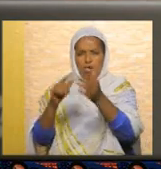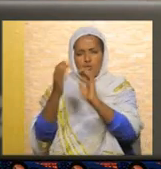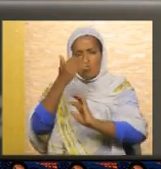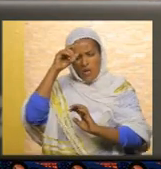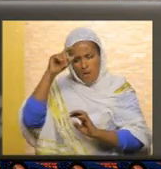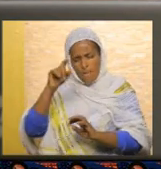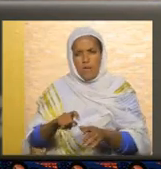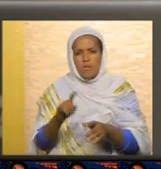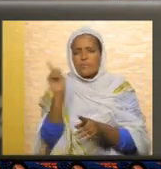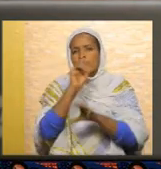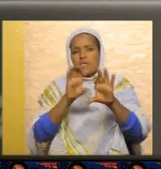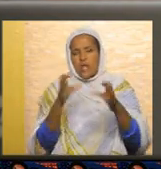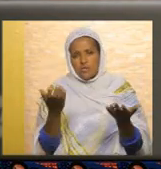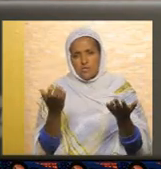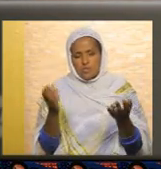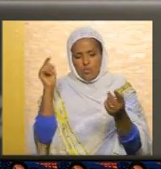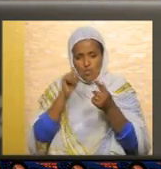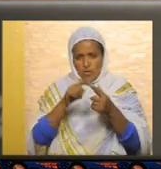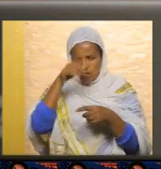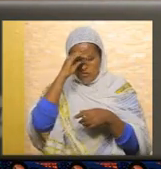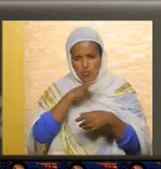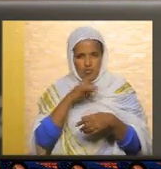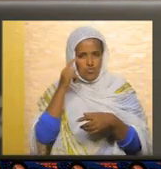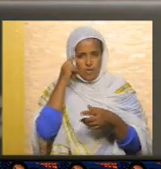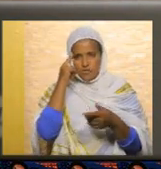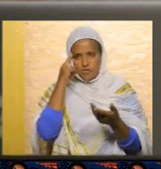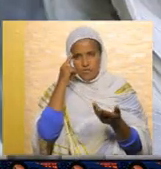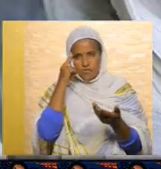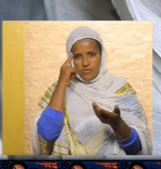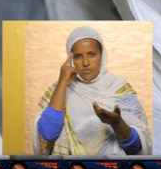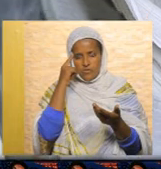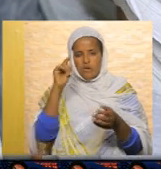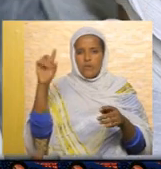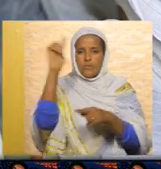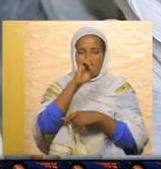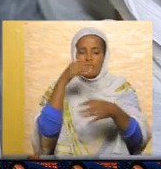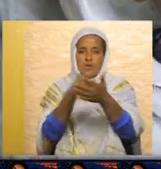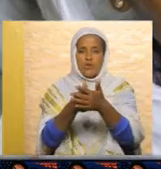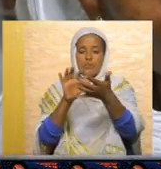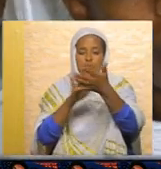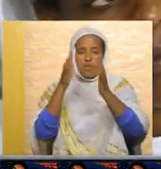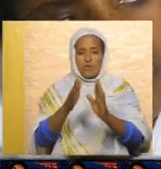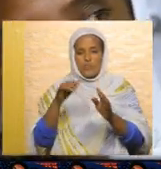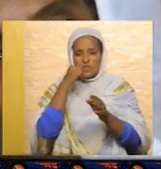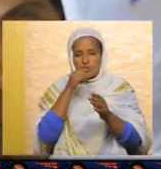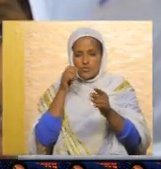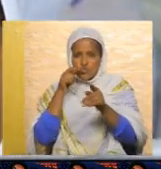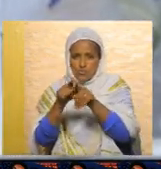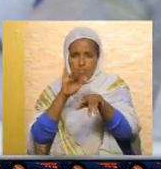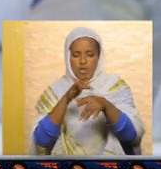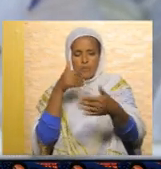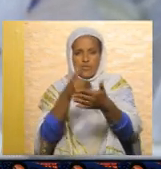ይሄ ሊሆን ይገባል፣ ምን እናድርግ ወደ ማለት ሰው ሁሉ እንዲያስብ ነው። በእለቱ የቀረበው ጥናታዊ ጽሑፍ በሴት እህቶች